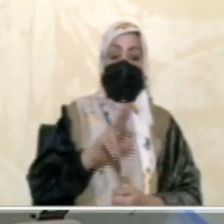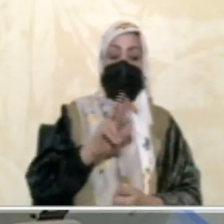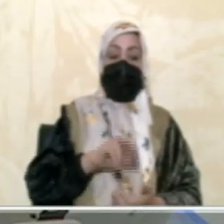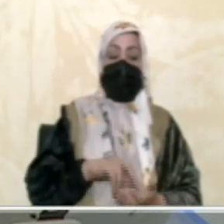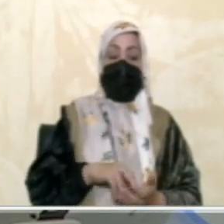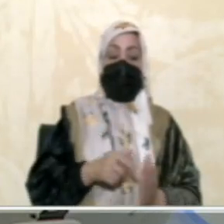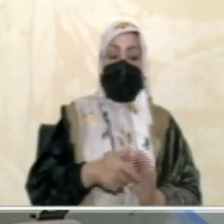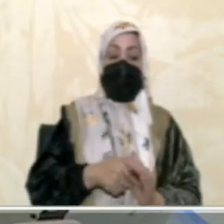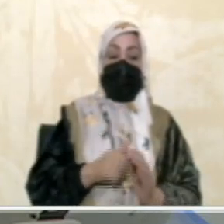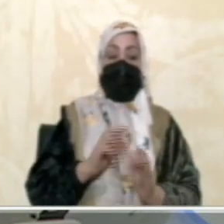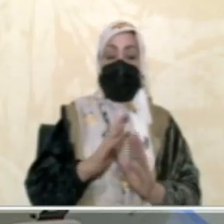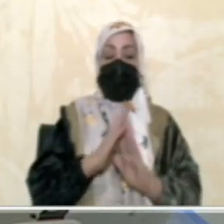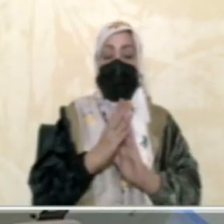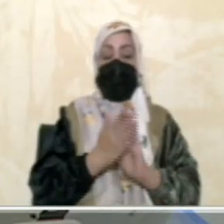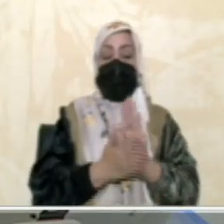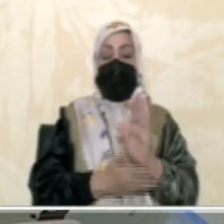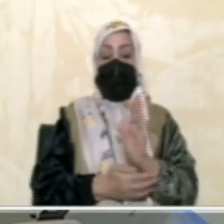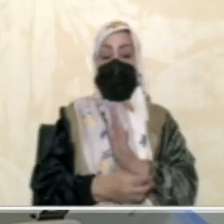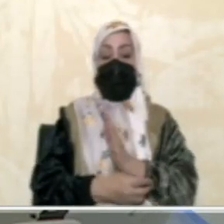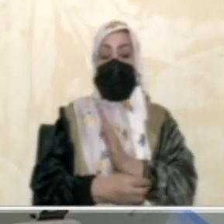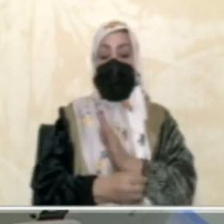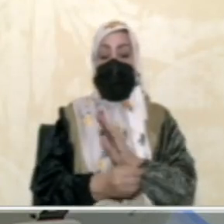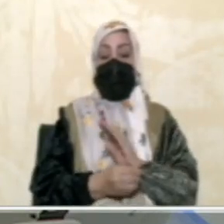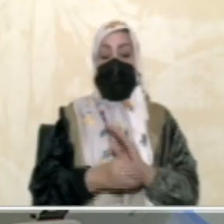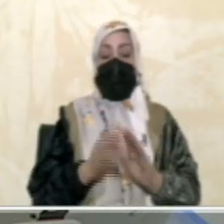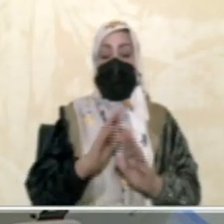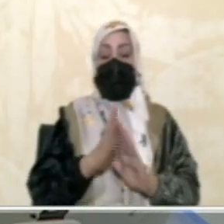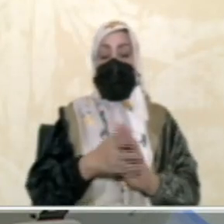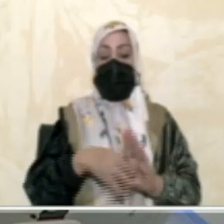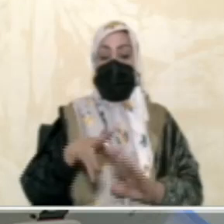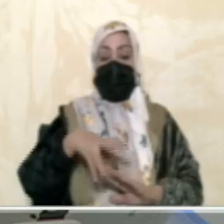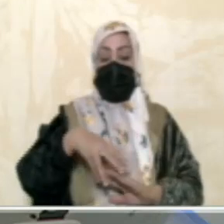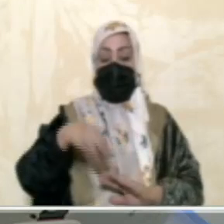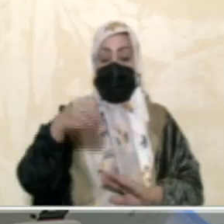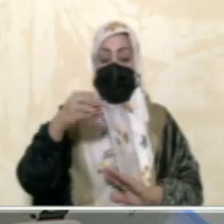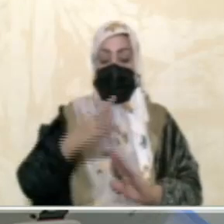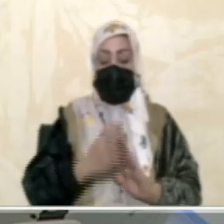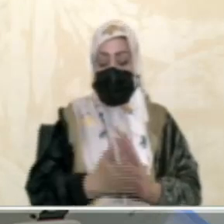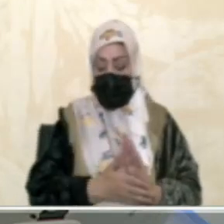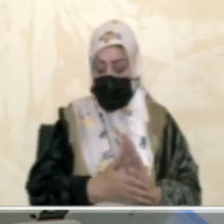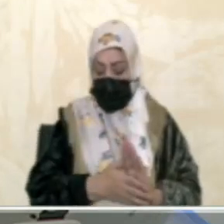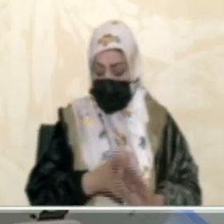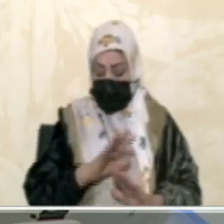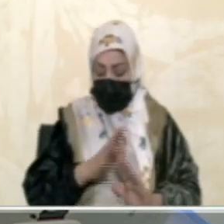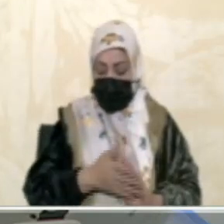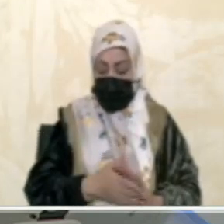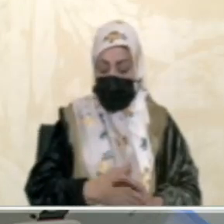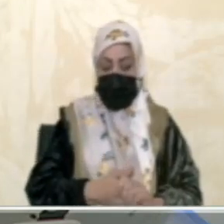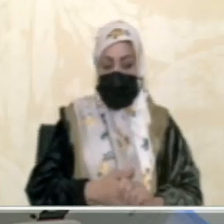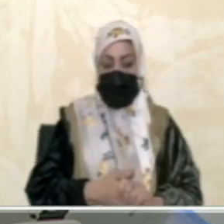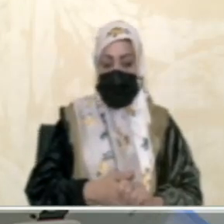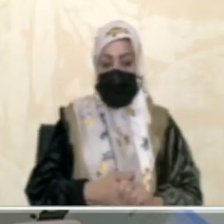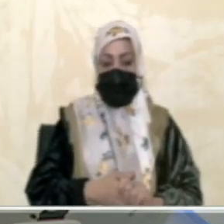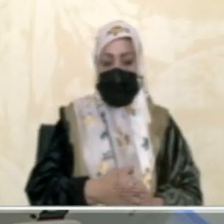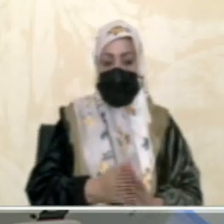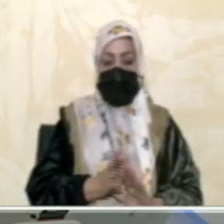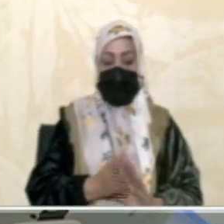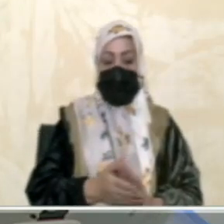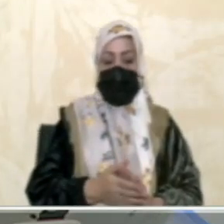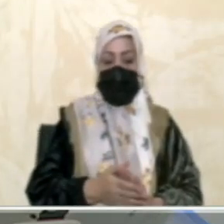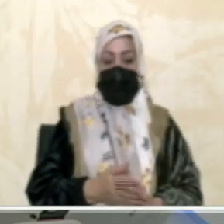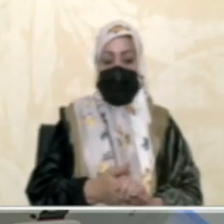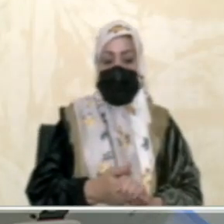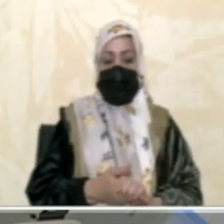للشيخشير الجورب الرقيق هذا مش الجلد اللي هو الخف لا هذا طبعا اختلف فيه اهل